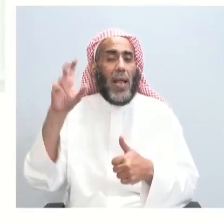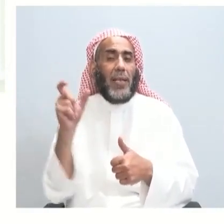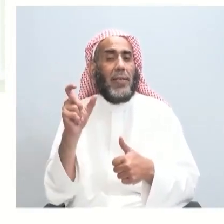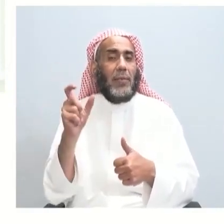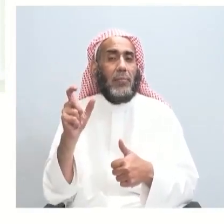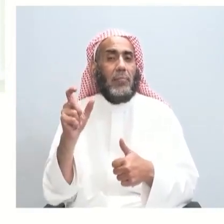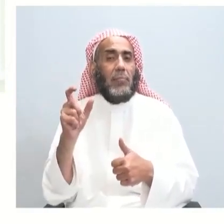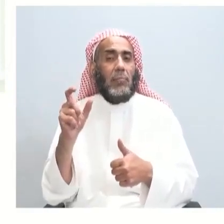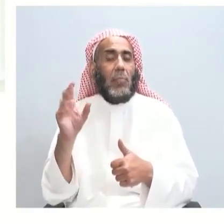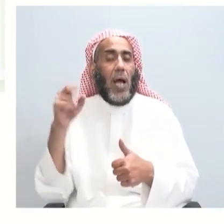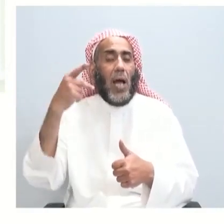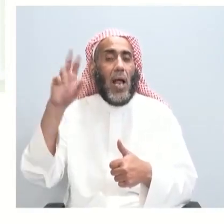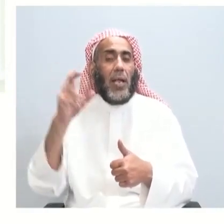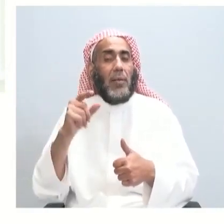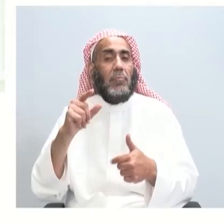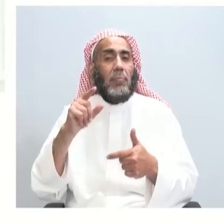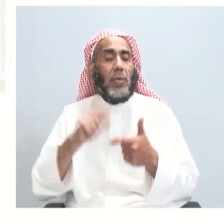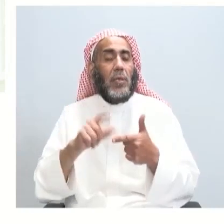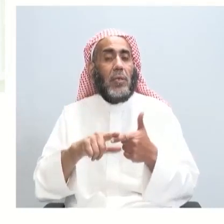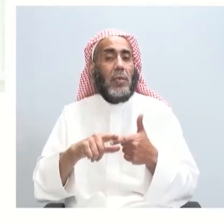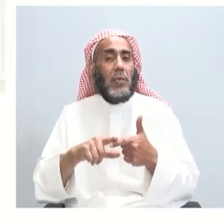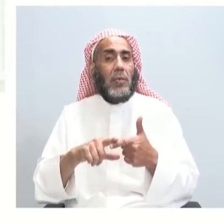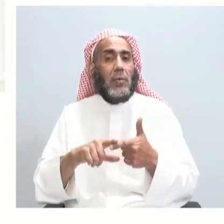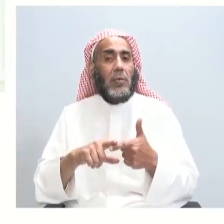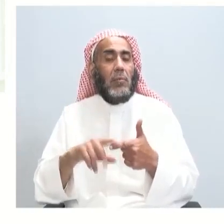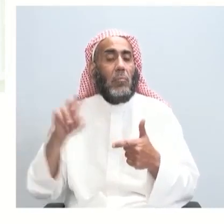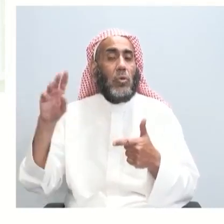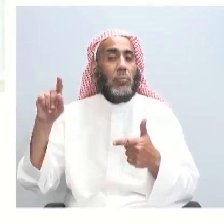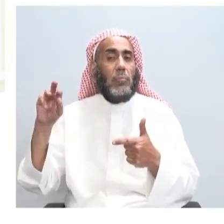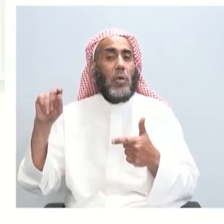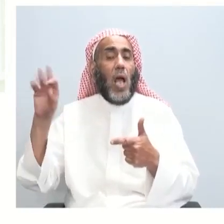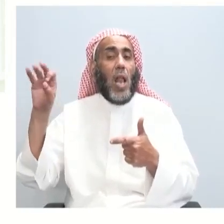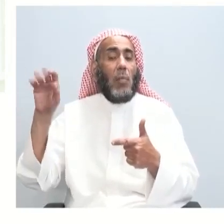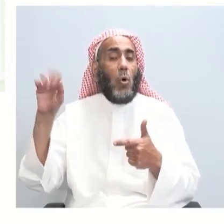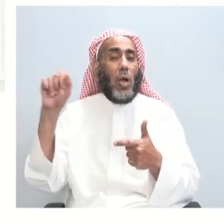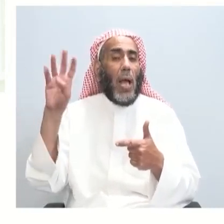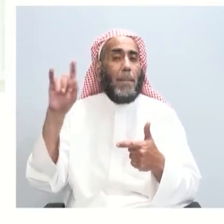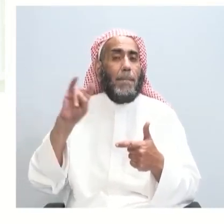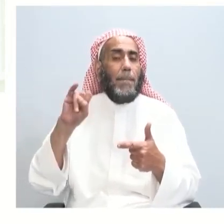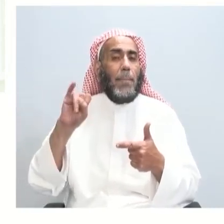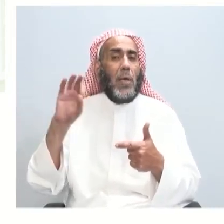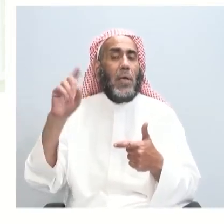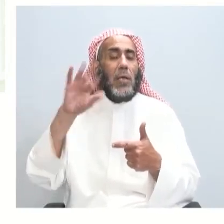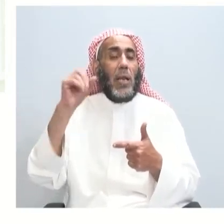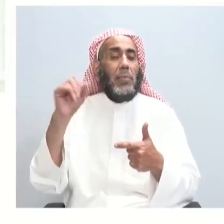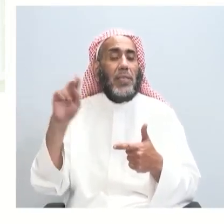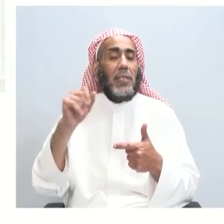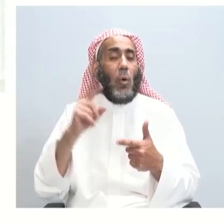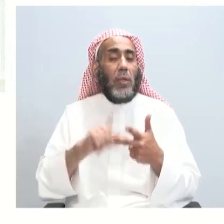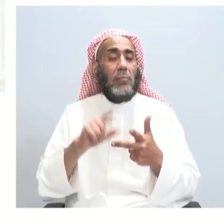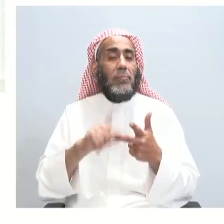ايضا هو معجم العين وكذلك معجم المحكم لابن سيده